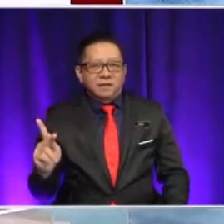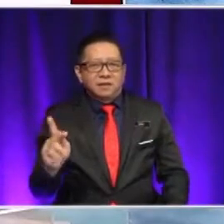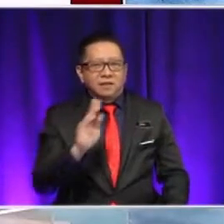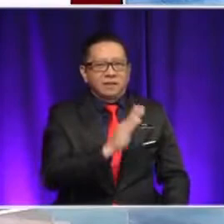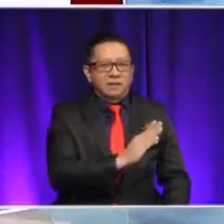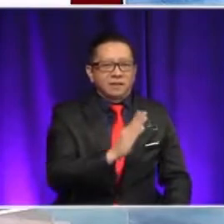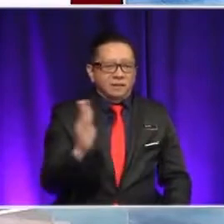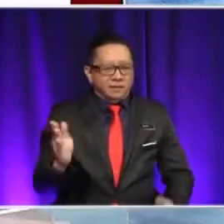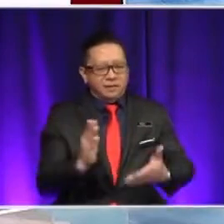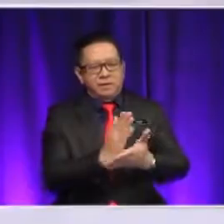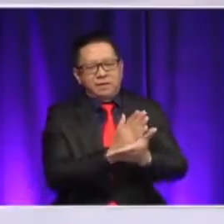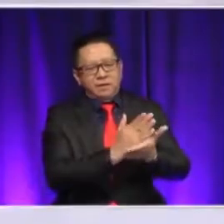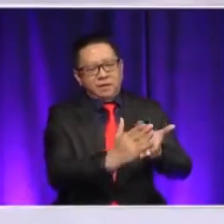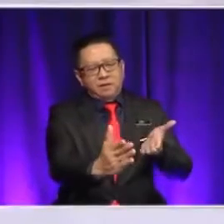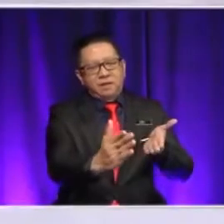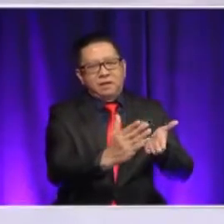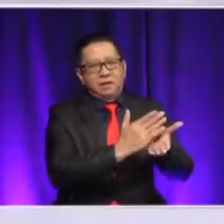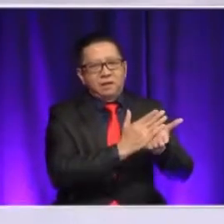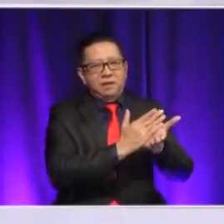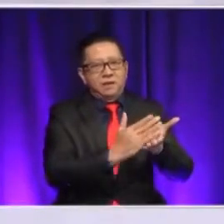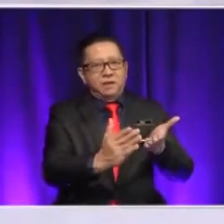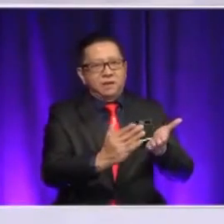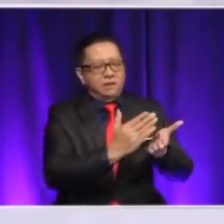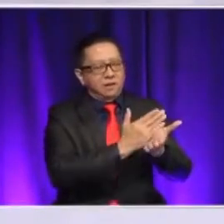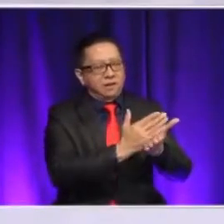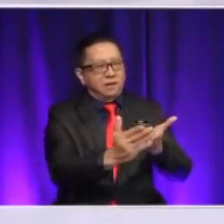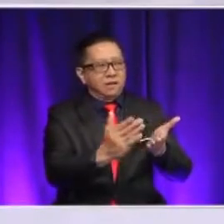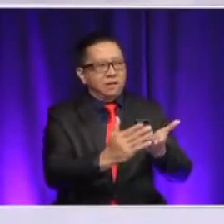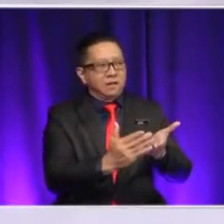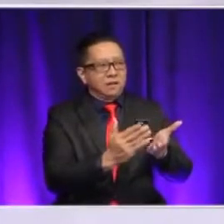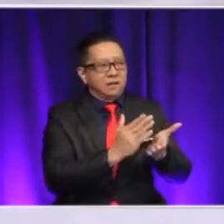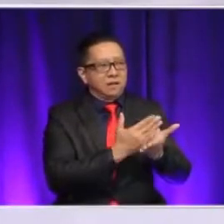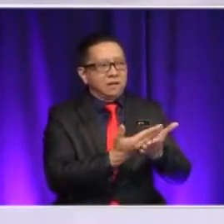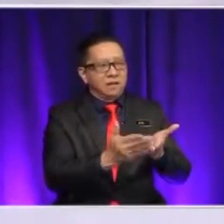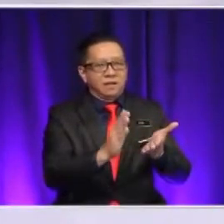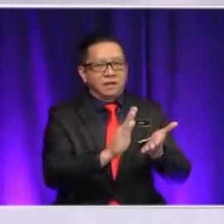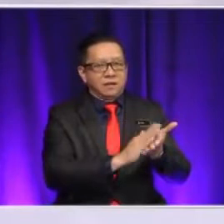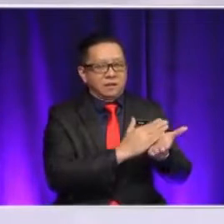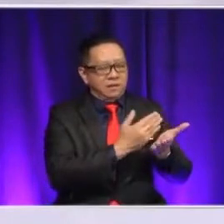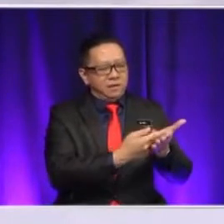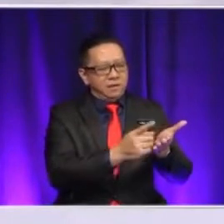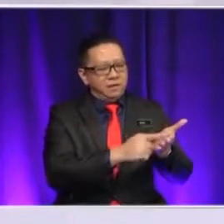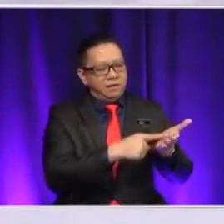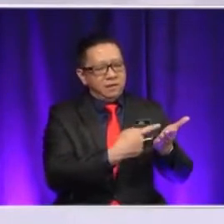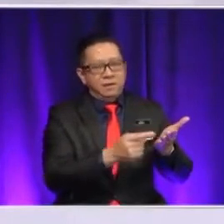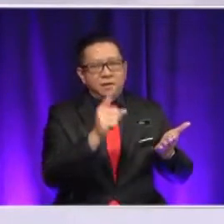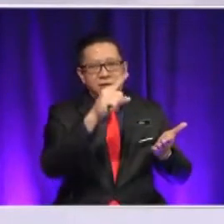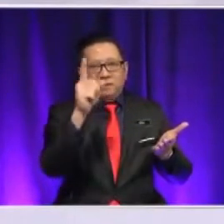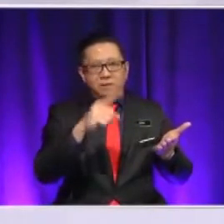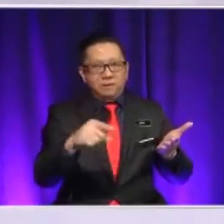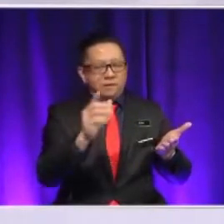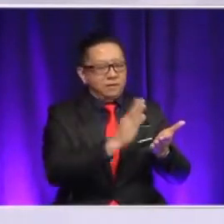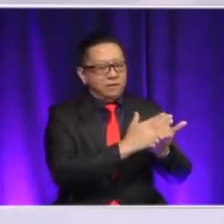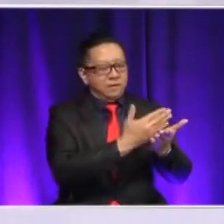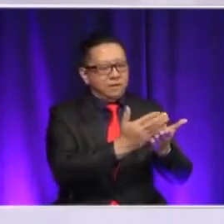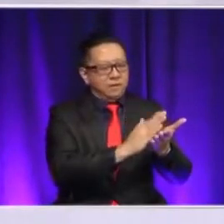Wow contoh kirim boleh karena ingin Yadi macam Apa nama alun-alun